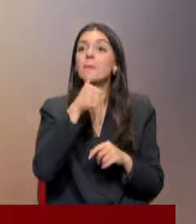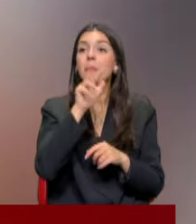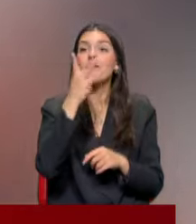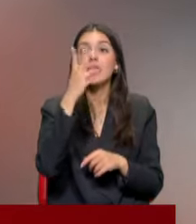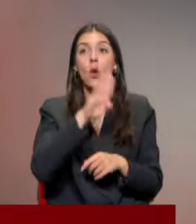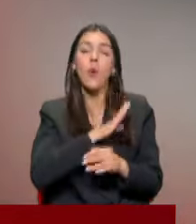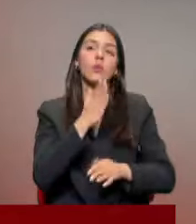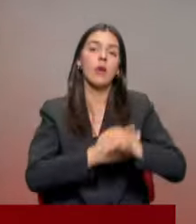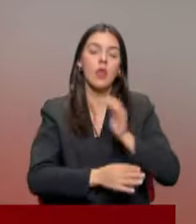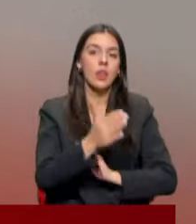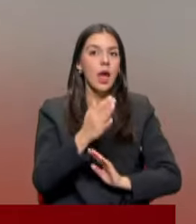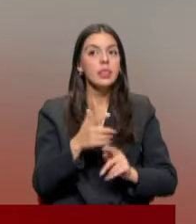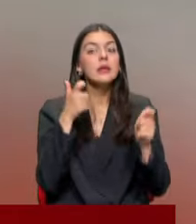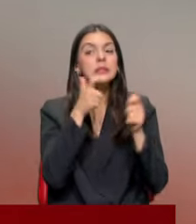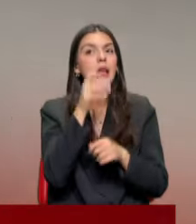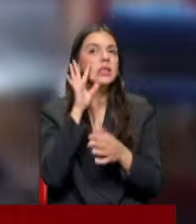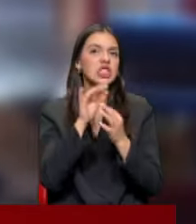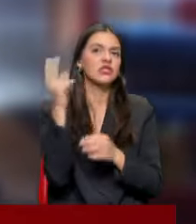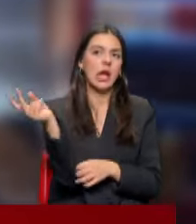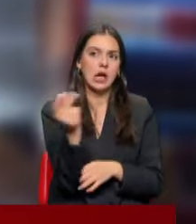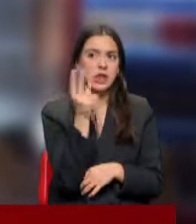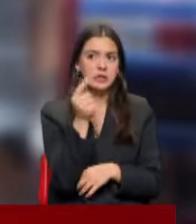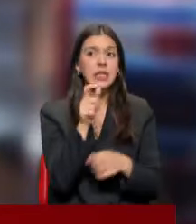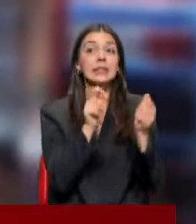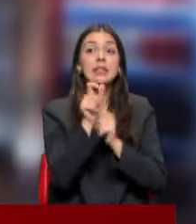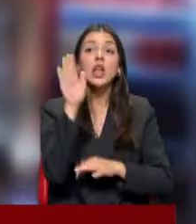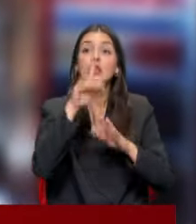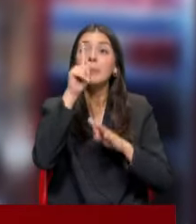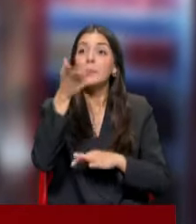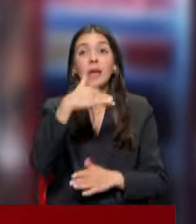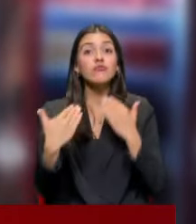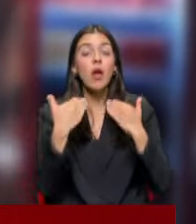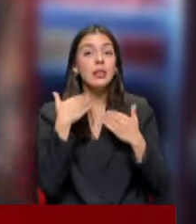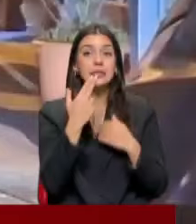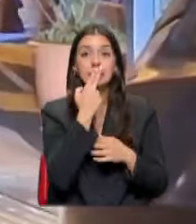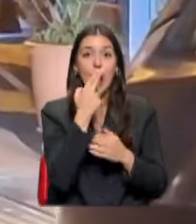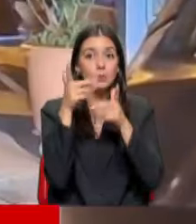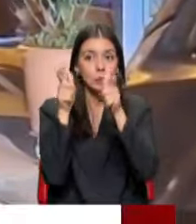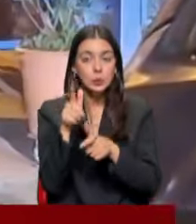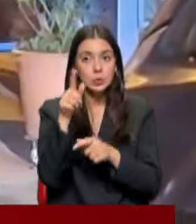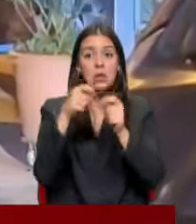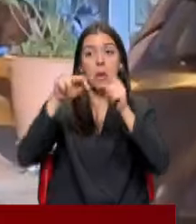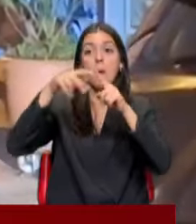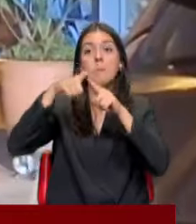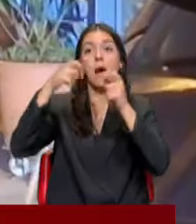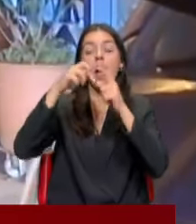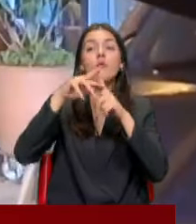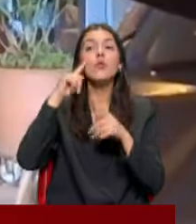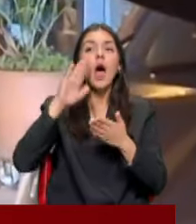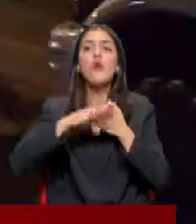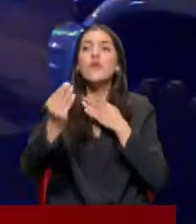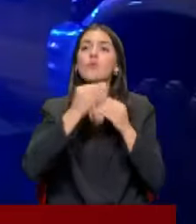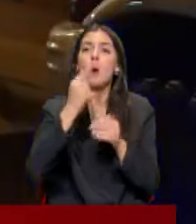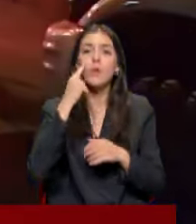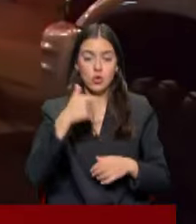iki oğlu yaralandı. Saldırgansa kaçtı. Silahlı şiddetin bir başka adresi Samsun'du. Bafra'da arkadaşlarıyla sohbet